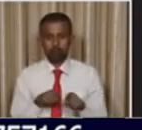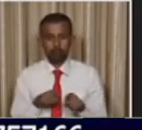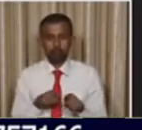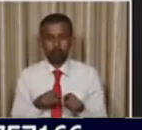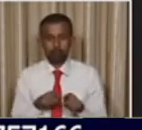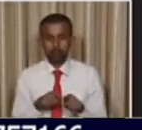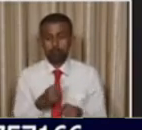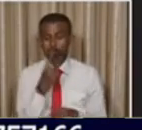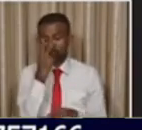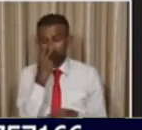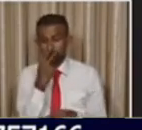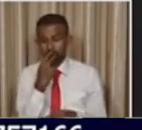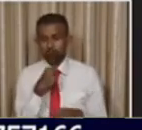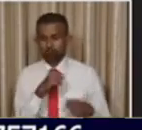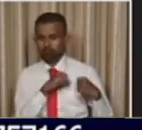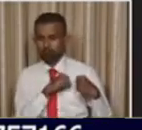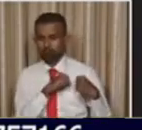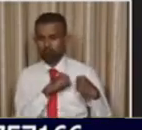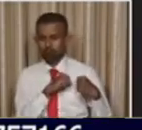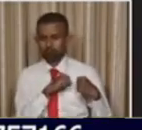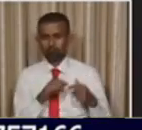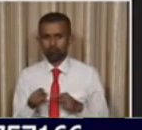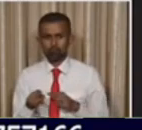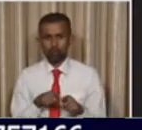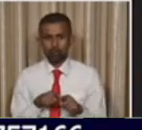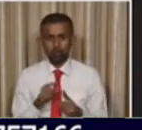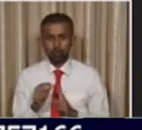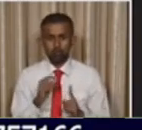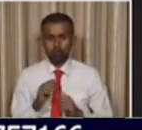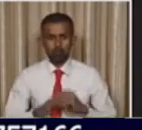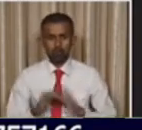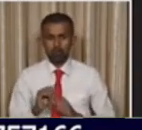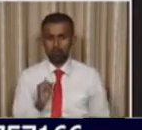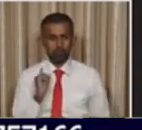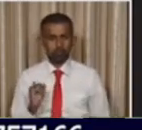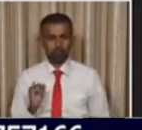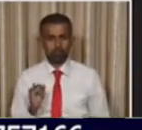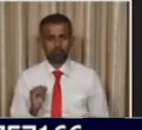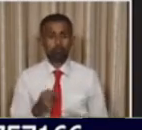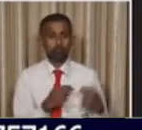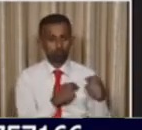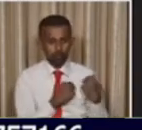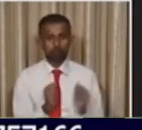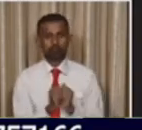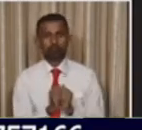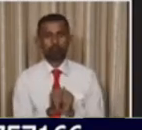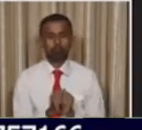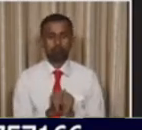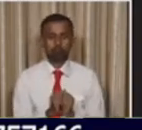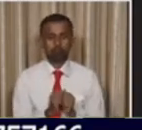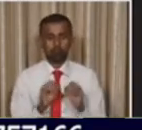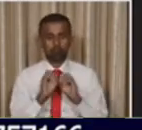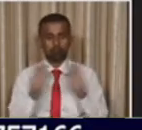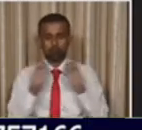அந்த வேளா பட்டு வாசிகான்னு மே மா மே பா மே பார்லிமெண்ட்டும் பாய்ச்சிக்கிறான்னு வந்தேன் வகைக்குமே கட்டுத்துக்கிறான்னு தான் மே பிரகாஷ